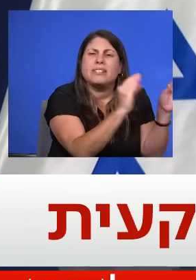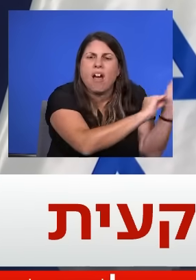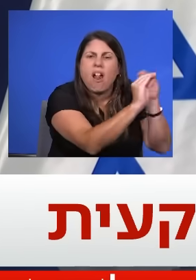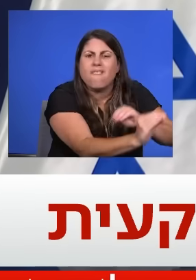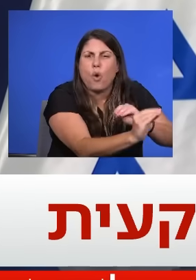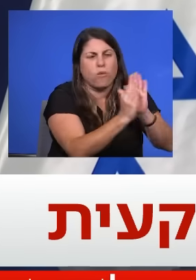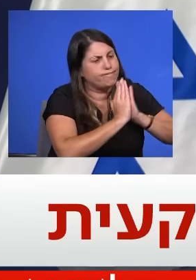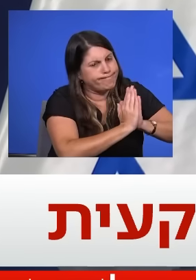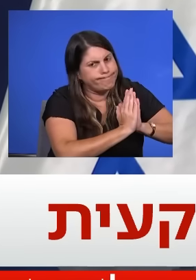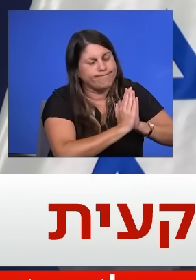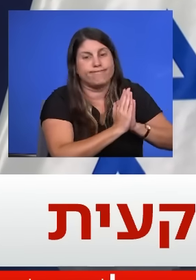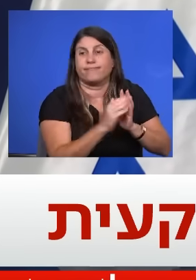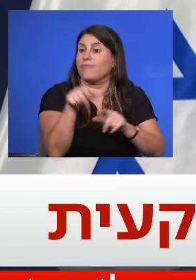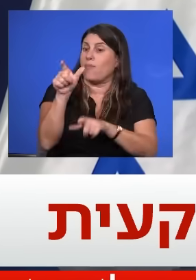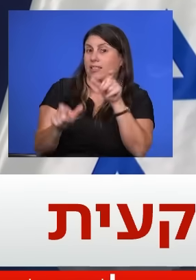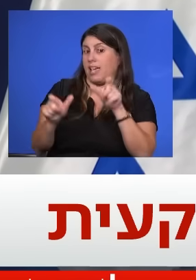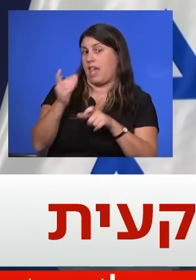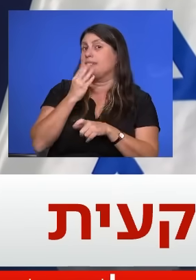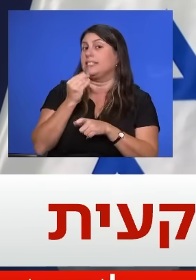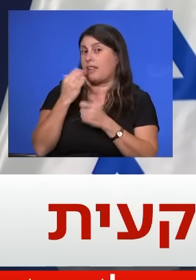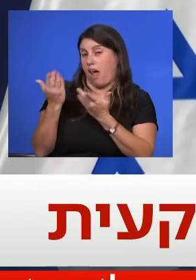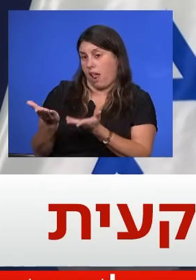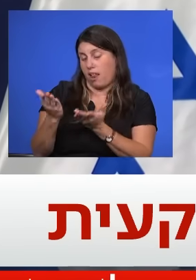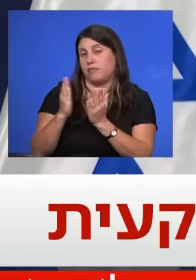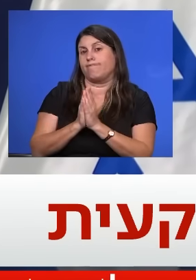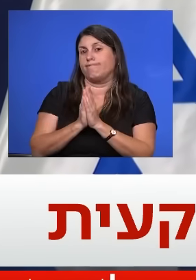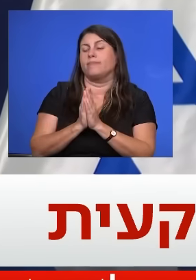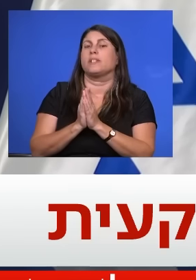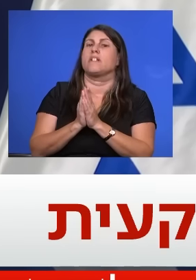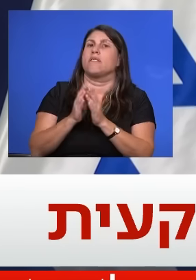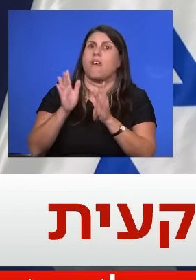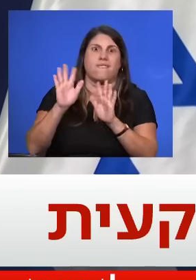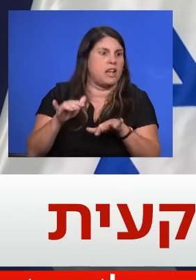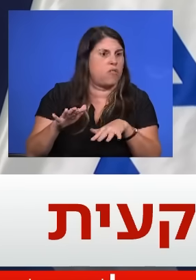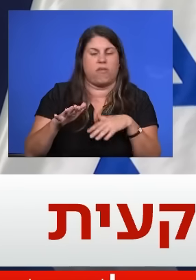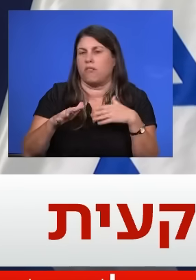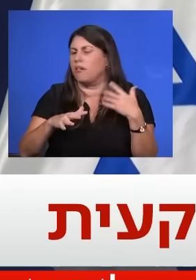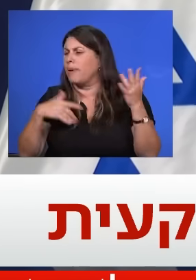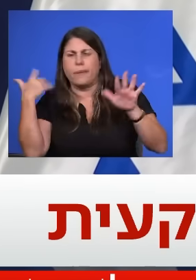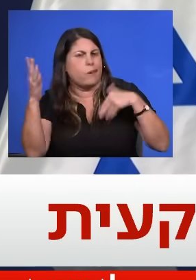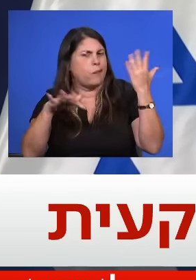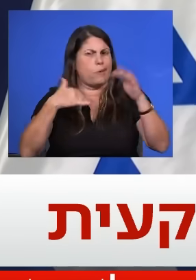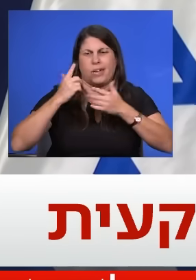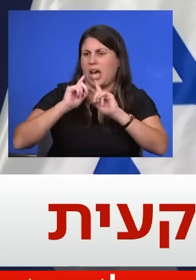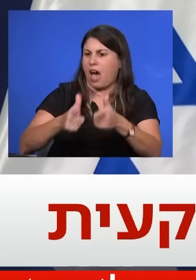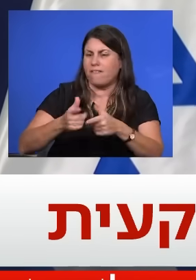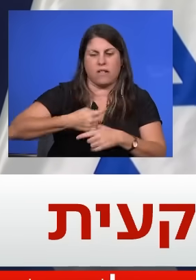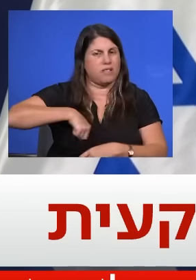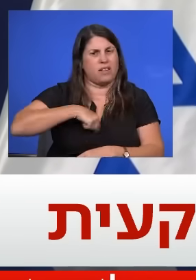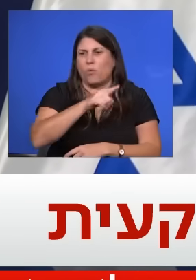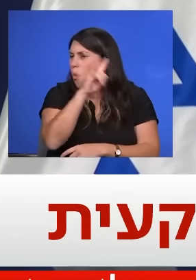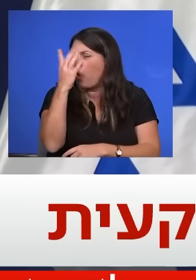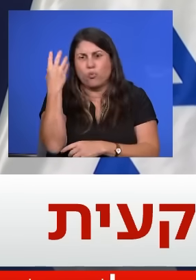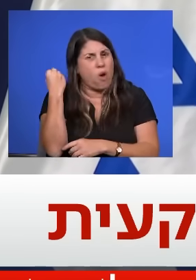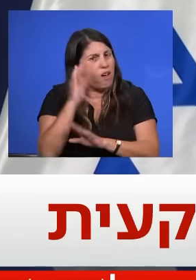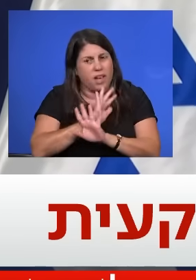אזרחי ישראל, גם תוך סערת הקרב, איננו שוכחים לרגע את